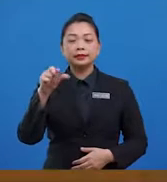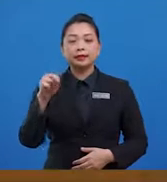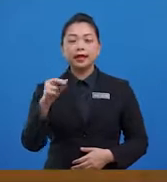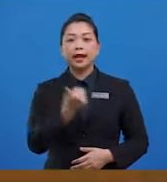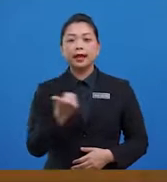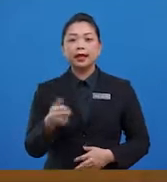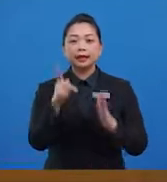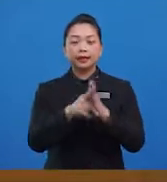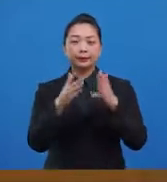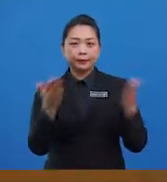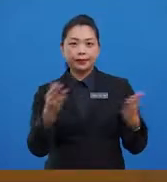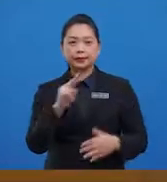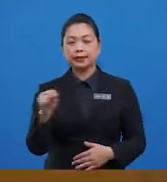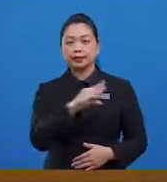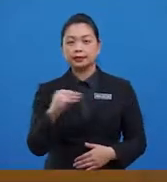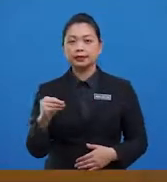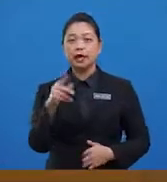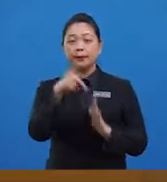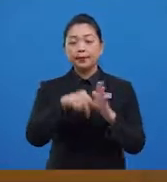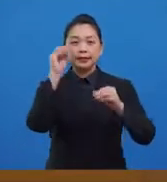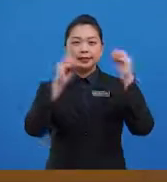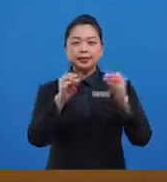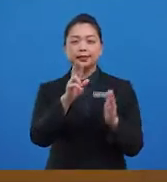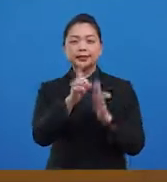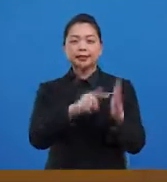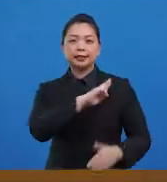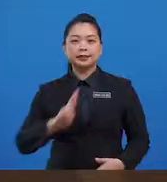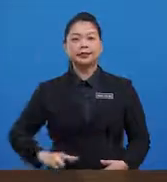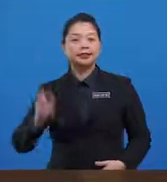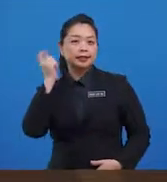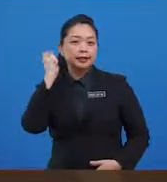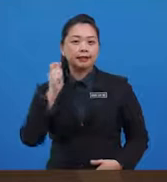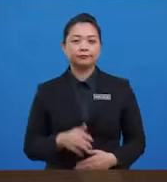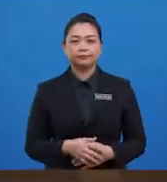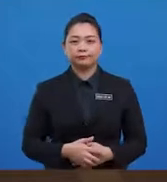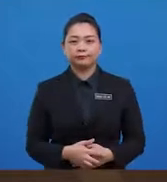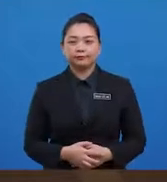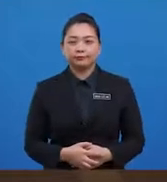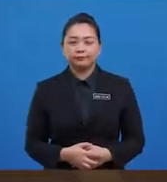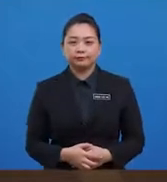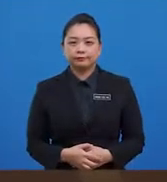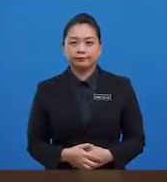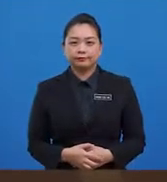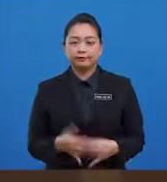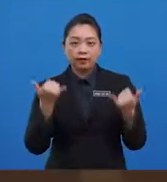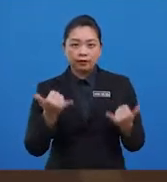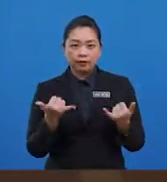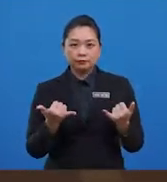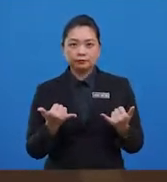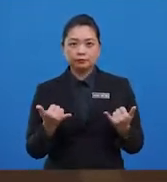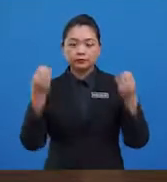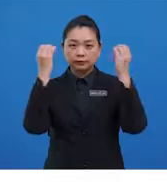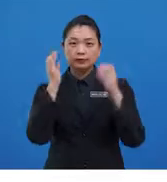alat kebesaran dan perhiasan diraja sebentar tadi. Baiklah murid-murid,